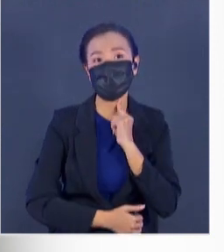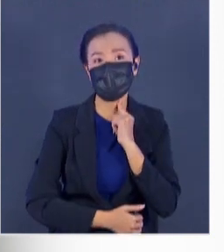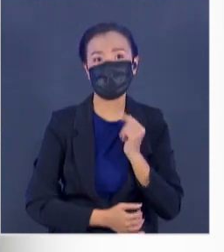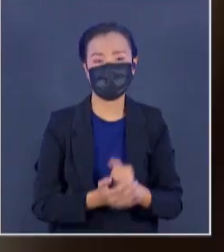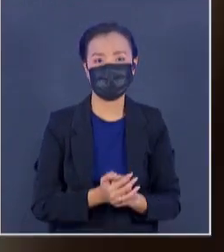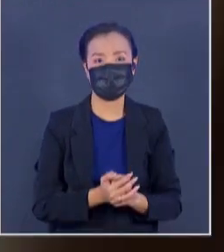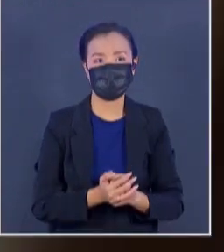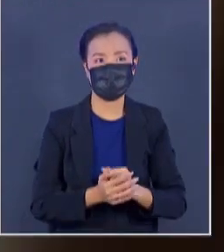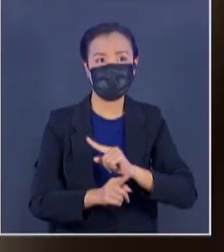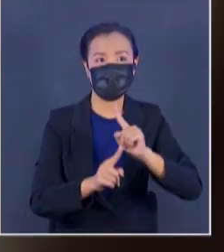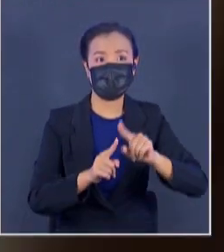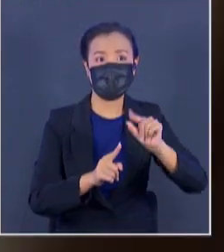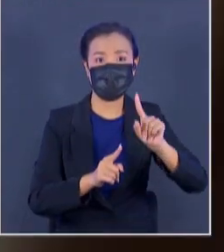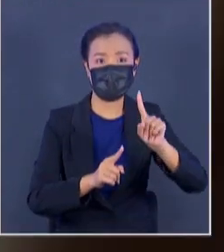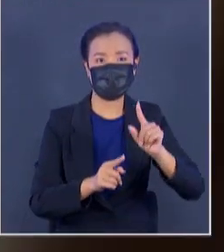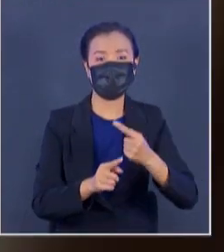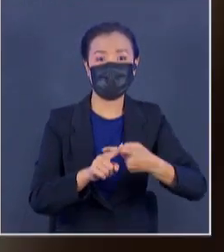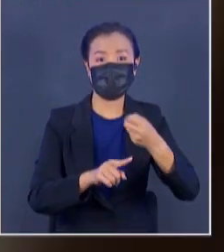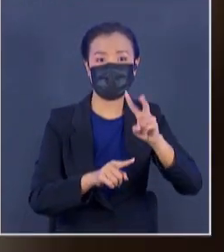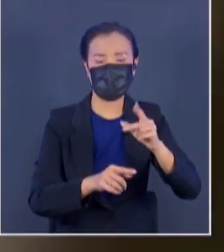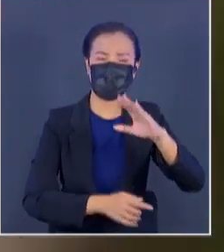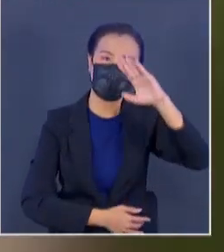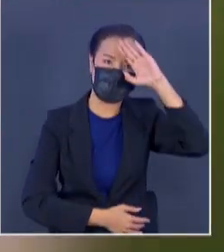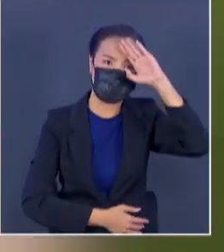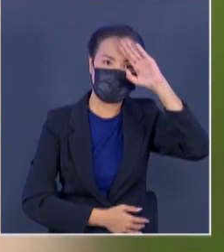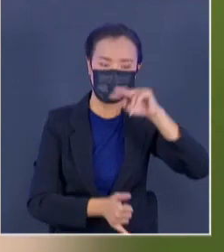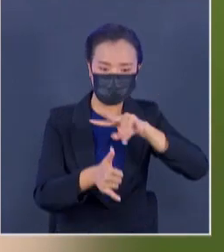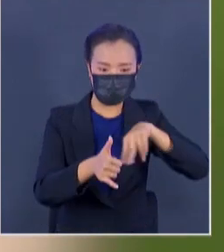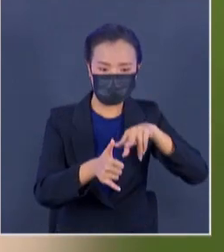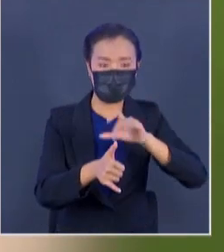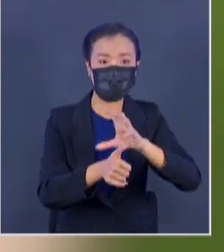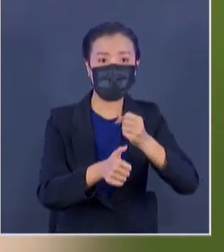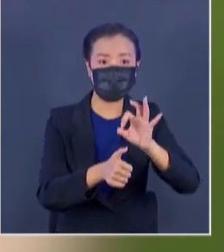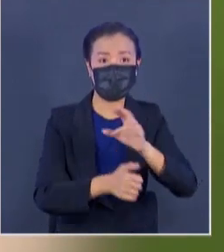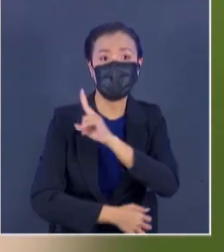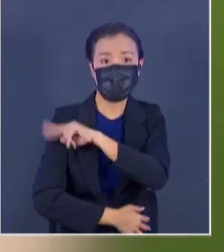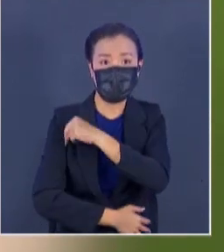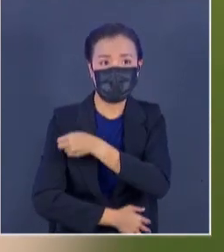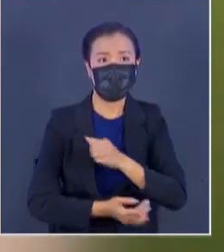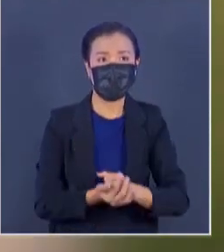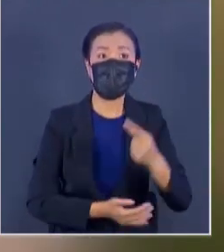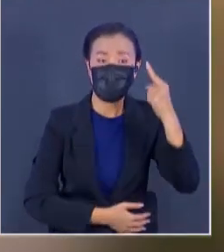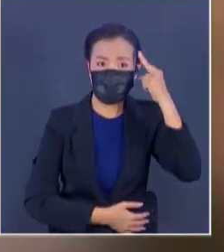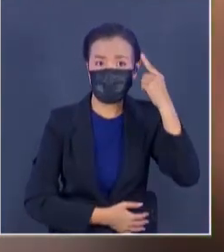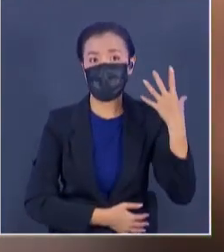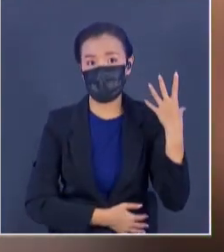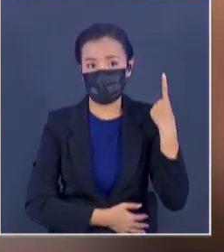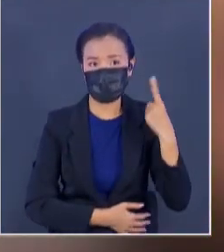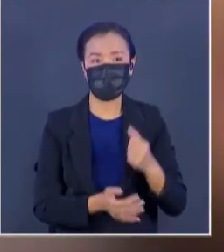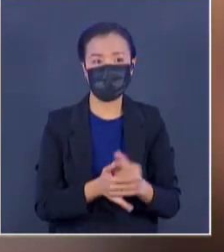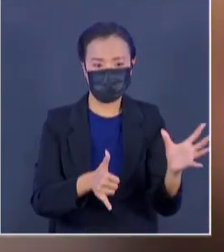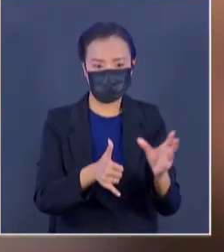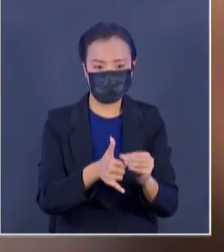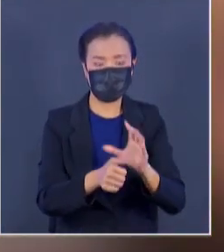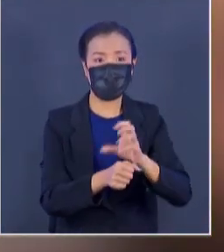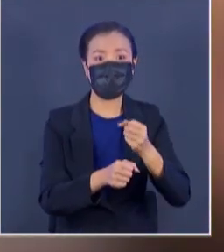ต่อมาวันที่21ธันวาคมเธอมีอาการป่วยนะคะจึงได้ไปตรวจหาเชื้อโควิดที่โรงพยาบาลก่อนที่จะทราบผลเมื่อวานนี้ว่าพบเชื้อ